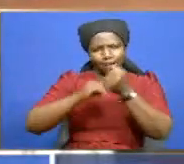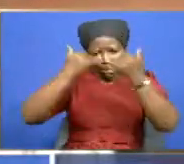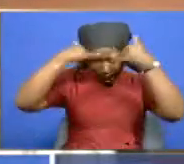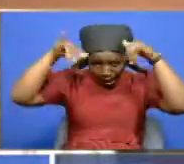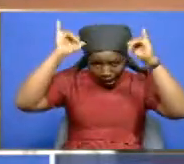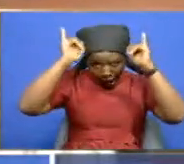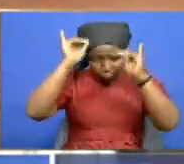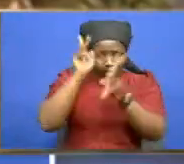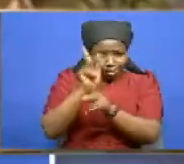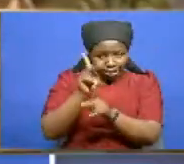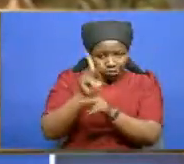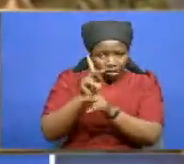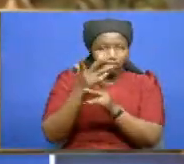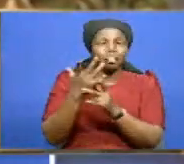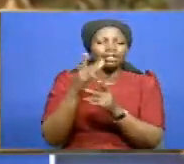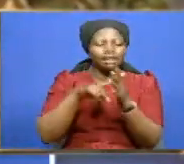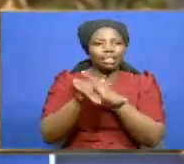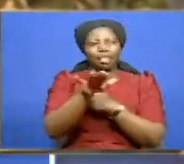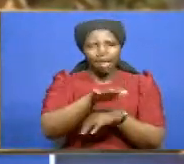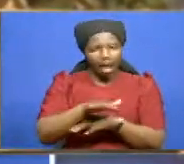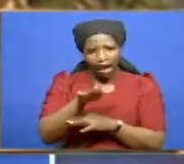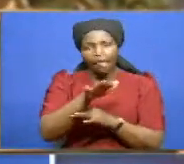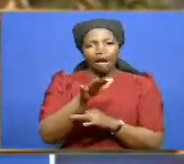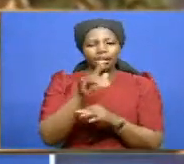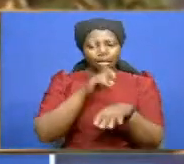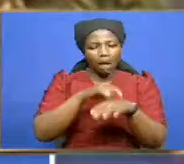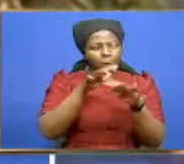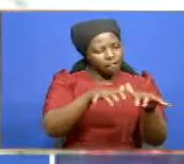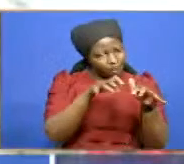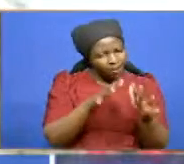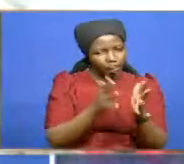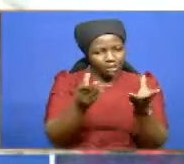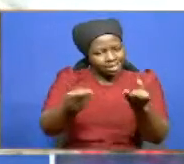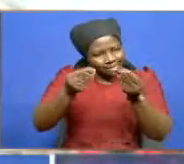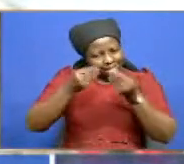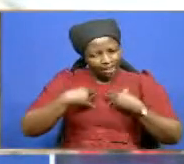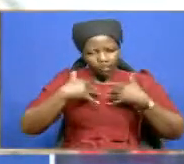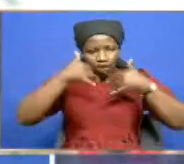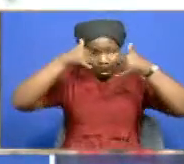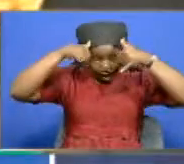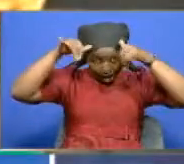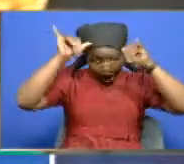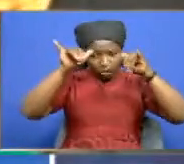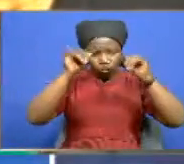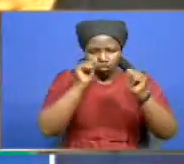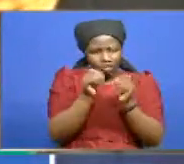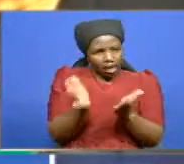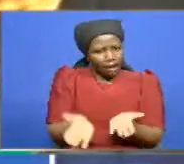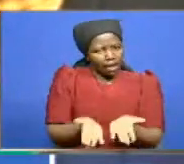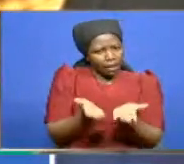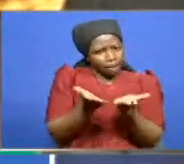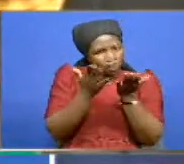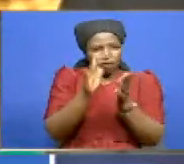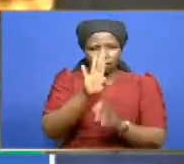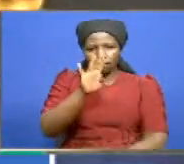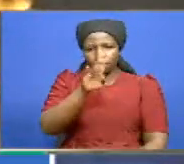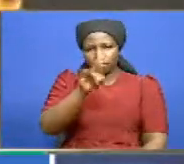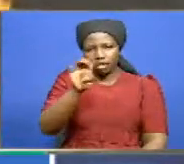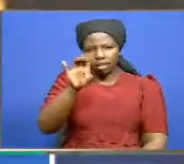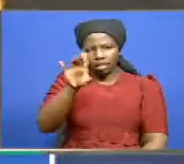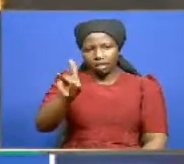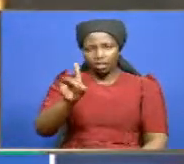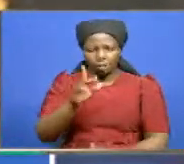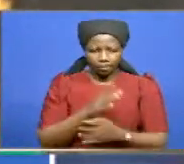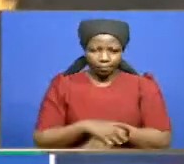ng'ombe wa maziwa katika maeneo hayo, huku wakulima wakipokea ndama walioboreshwa. Knew this potential despite also being an